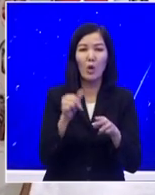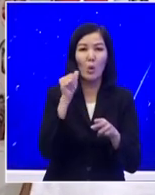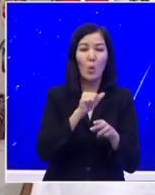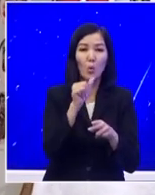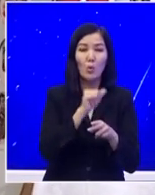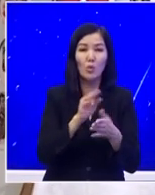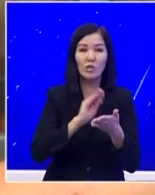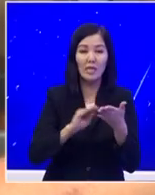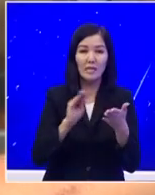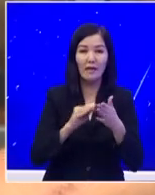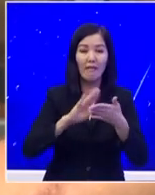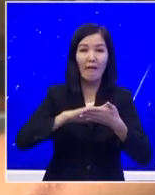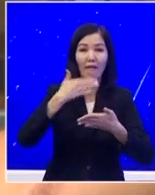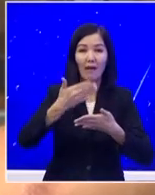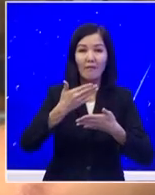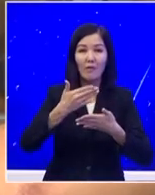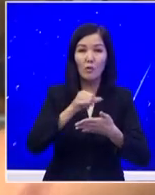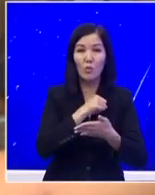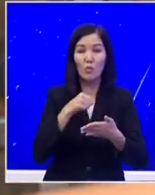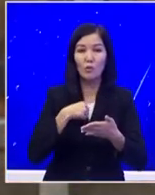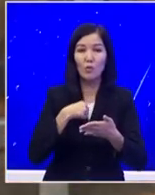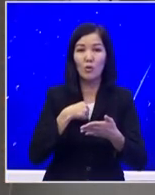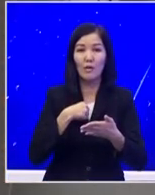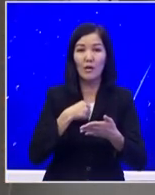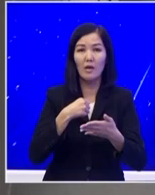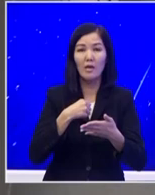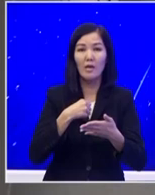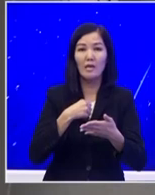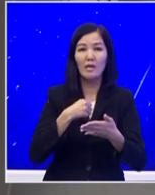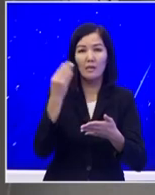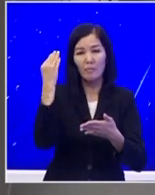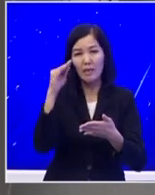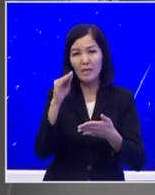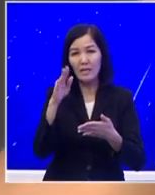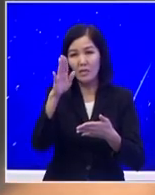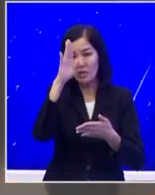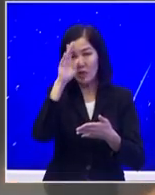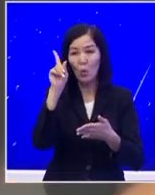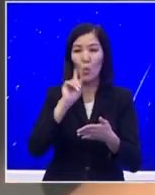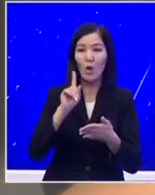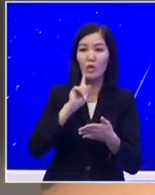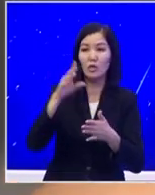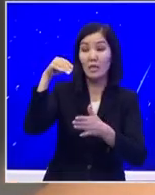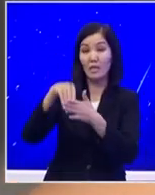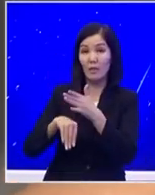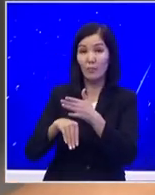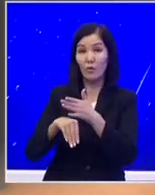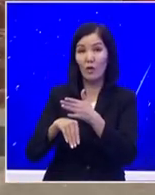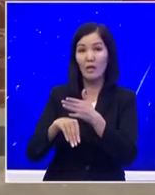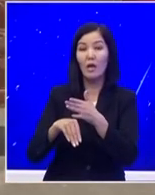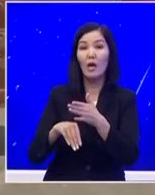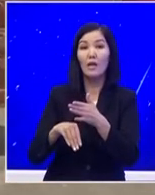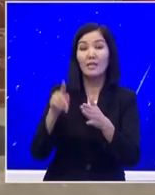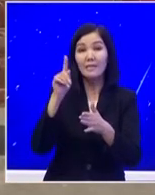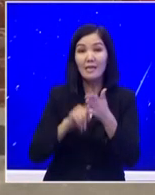құпия коды жазылған конвертті өз қолымен бейтаныс жас жігіттің сөмкесіне уақытша сала тұрғанын да жеткізді. Алайда